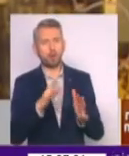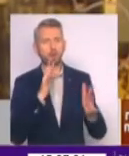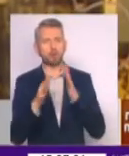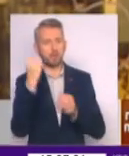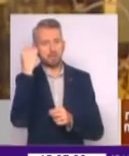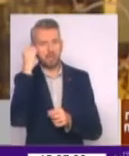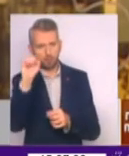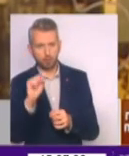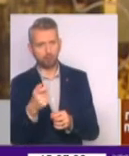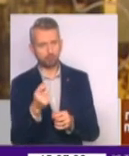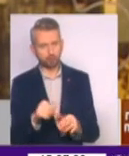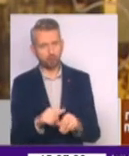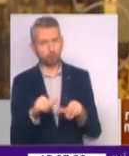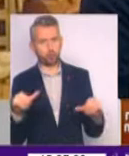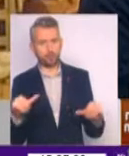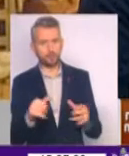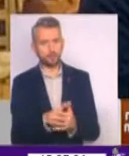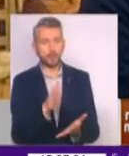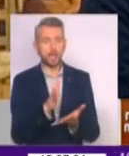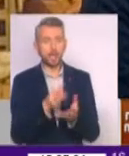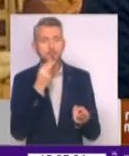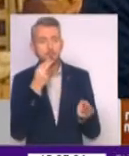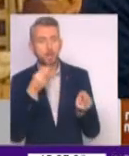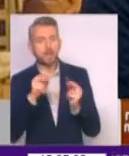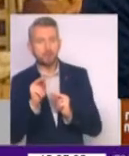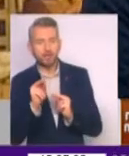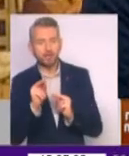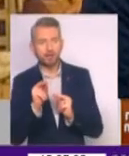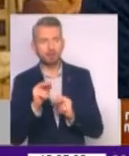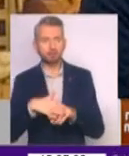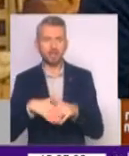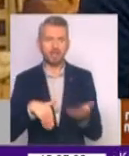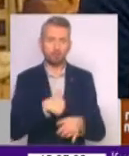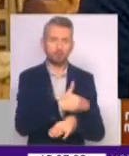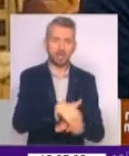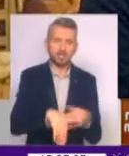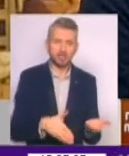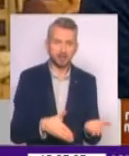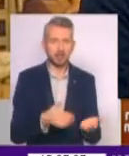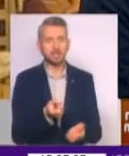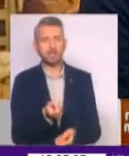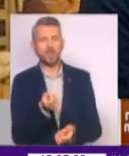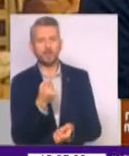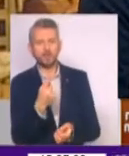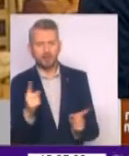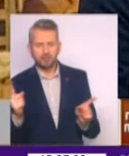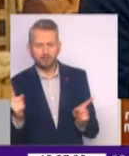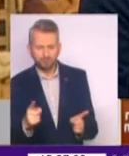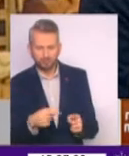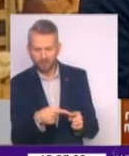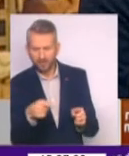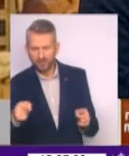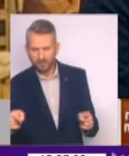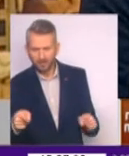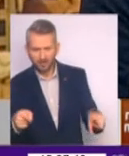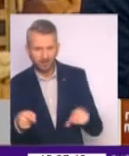певні поліпшення, скажімо, там на лівому березі. З'явилась невеличка частинка в